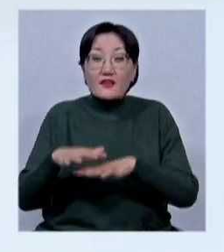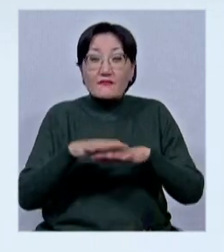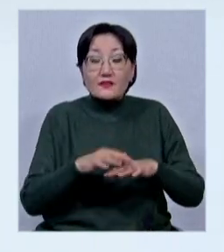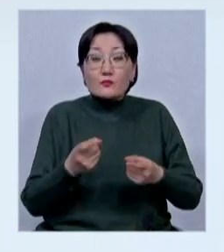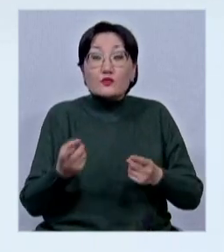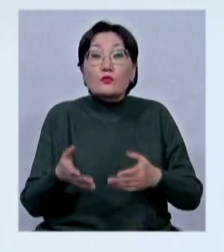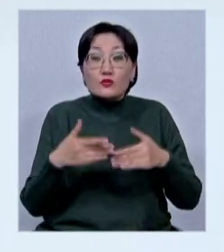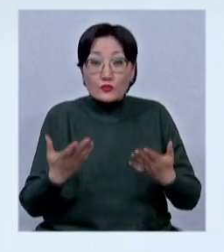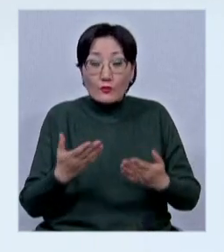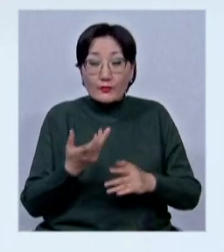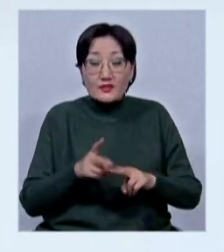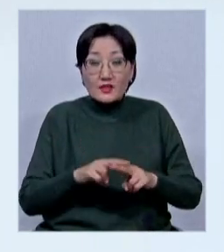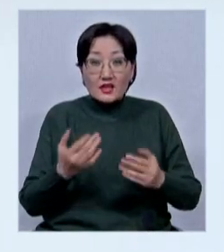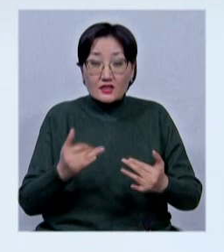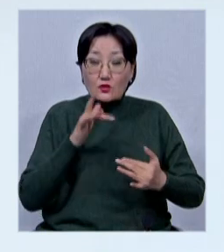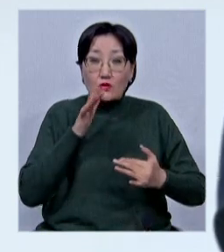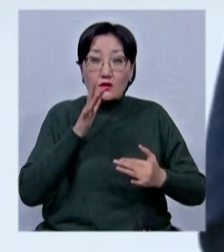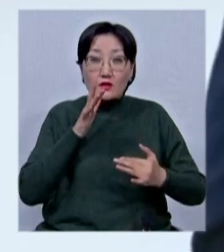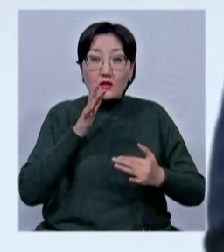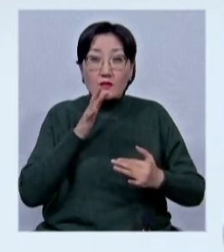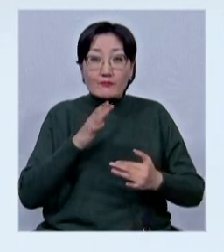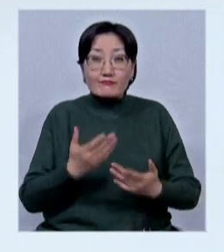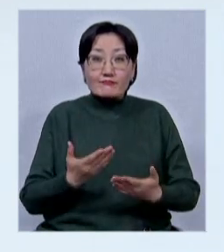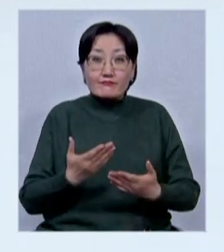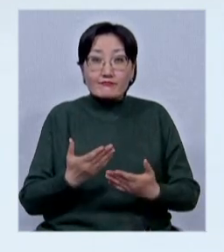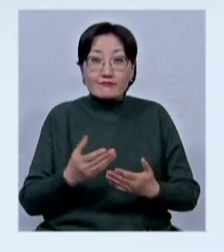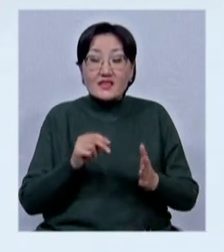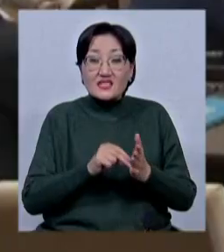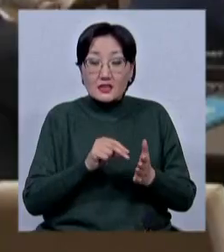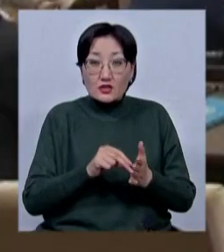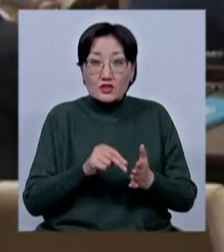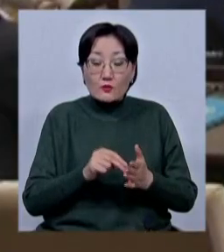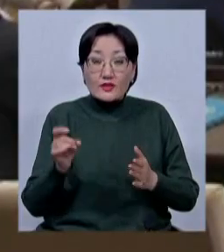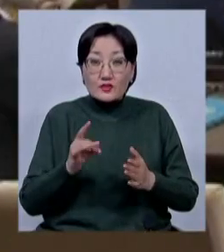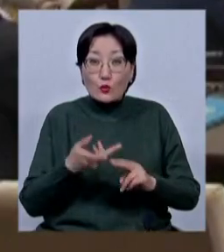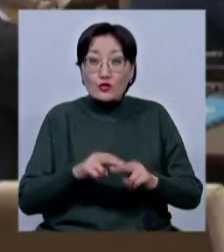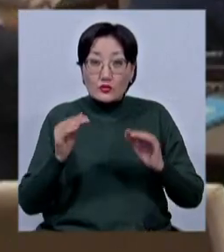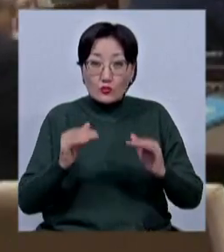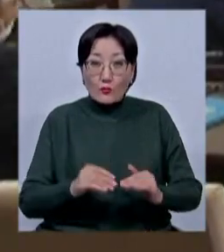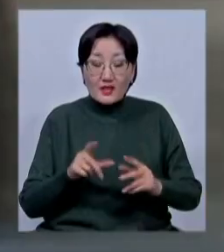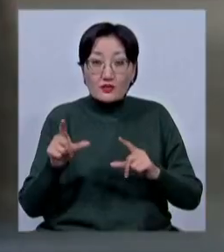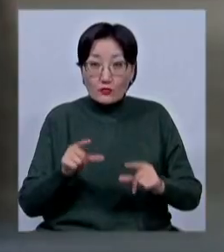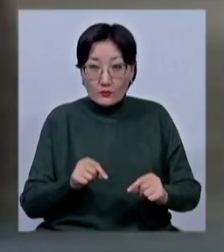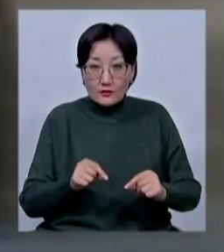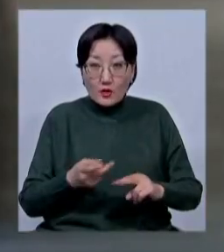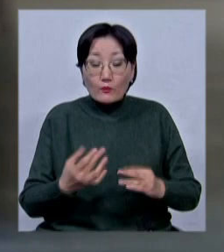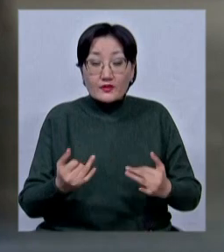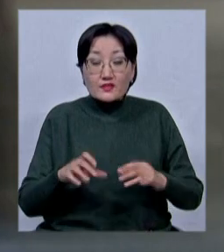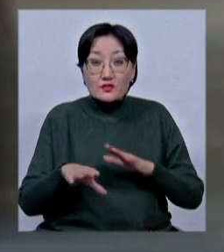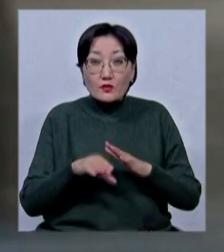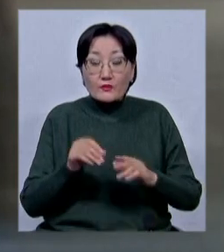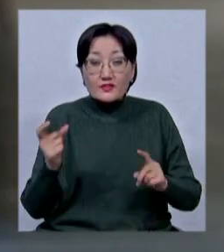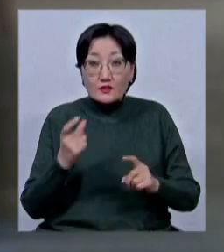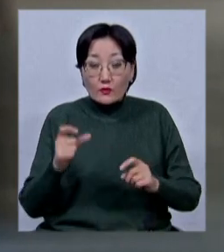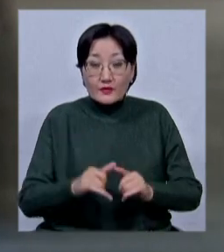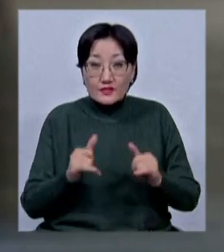Себебі қазіргі таңдағы қалыптасқан тарифтердің көлемі өте төмен. Сонымен қатар, бүгін Сенат